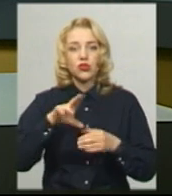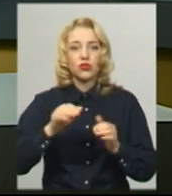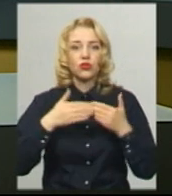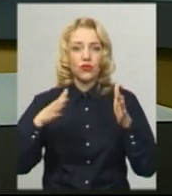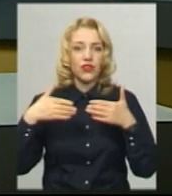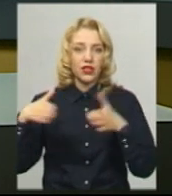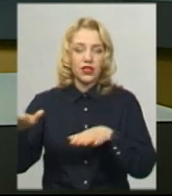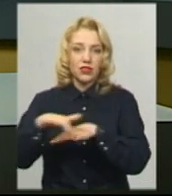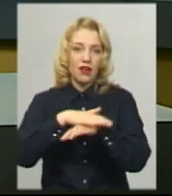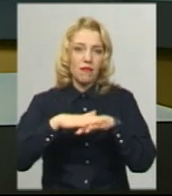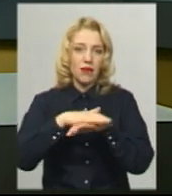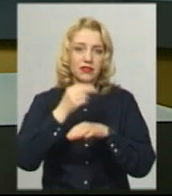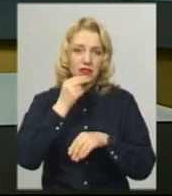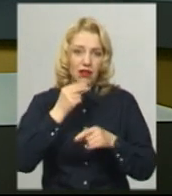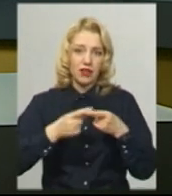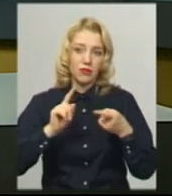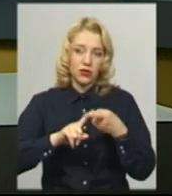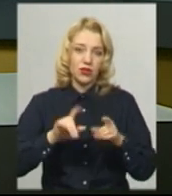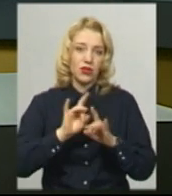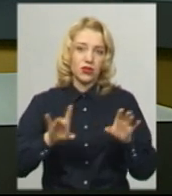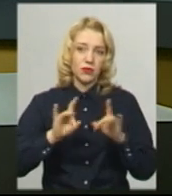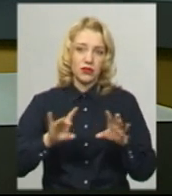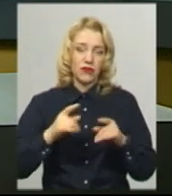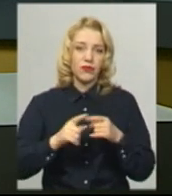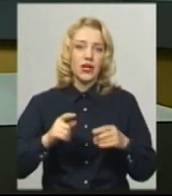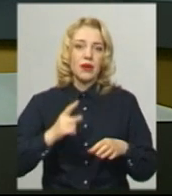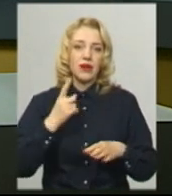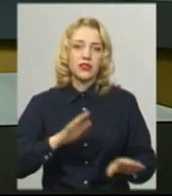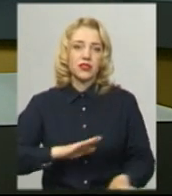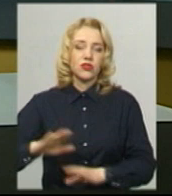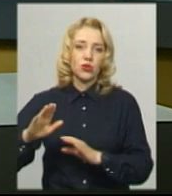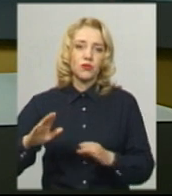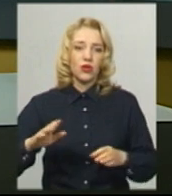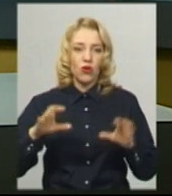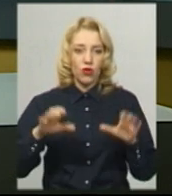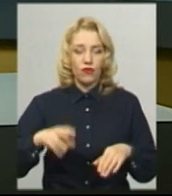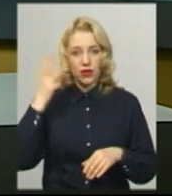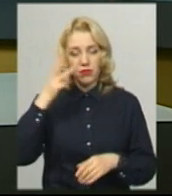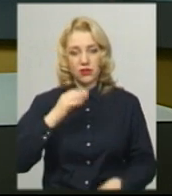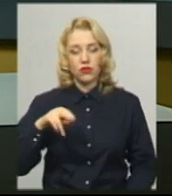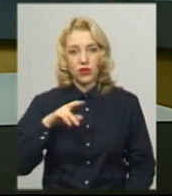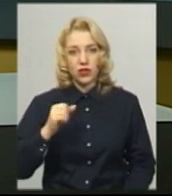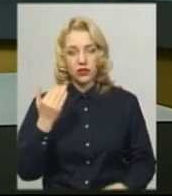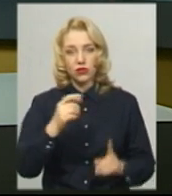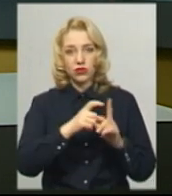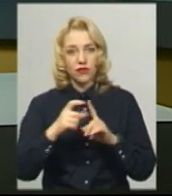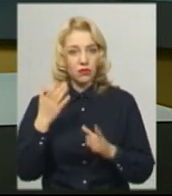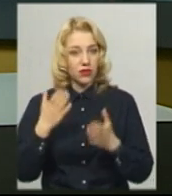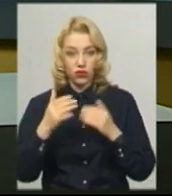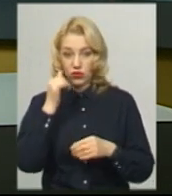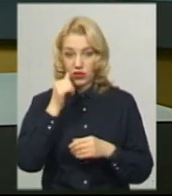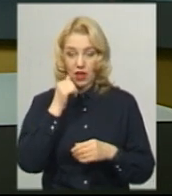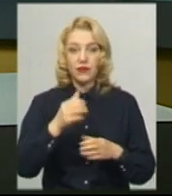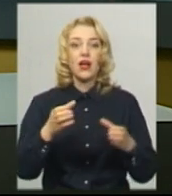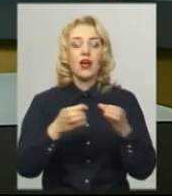продовольчих ринків. Про це сьогодні на брифінгу сказав перший заступник голови Хмельницької ОДА Роман Примуш. За його словами, якщо завтра